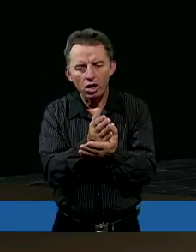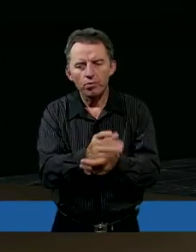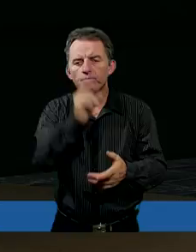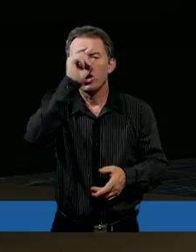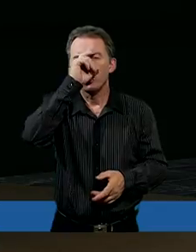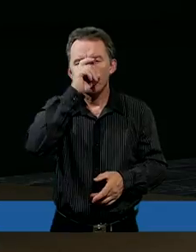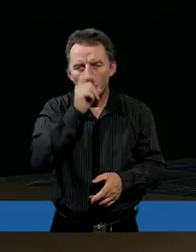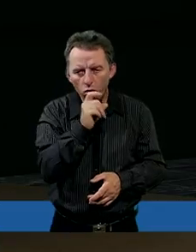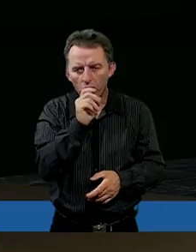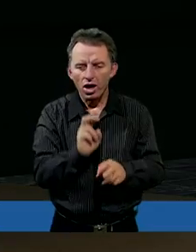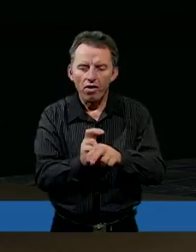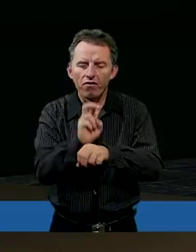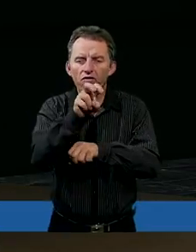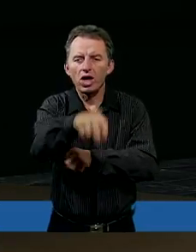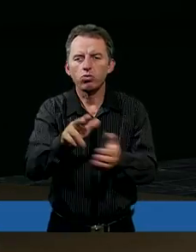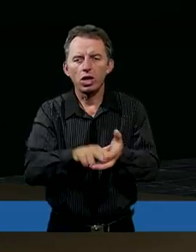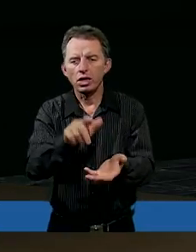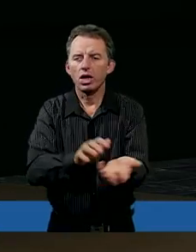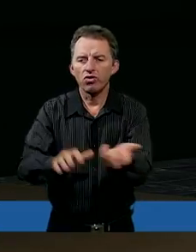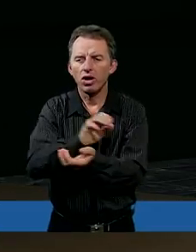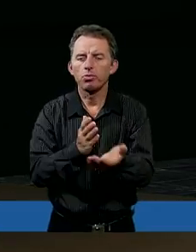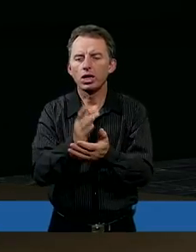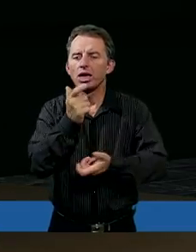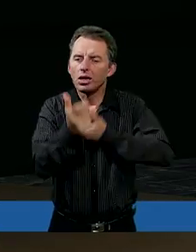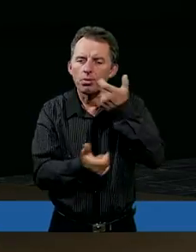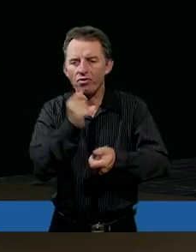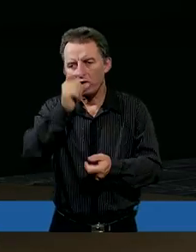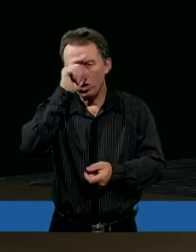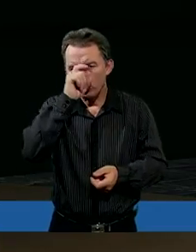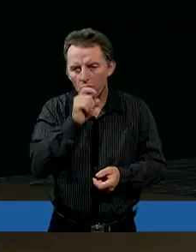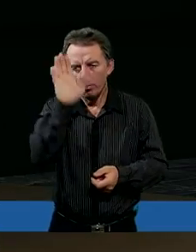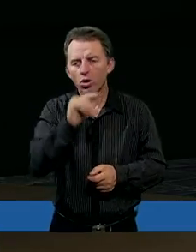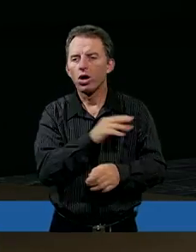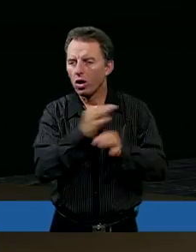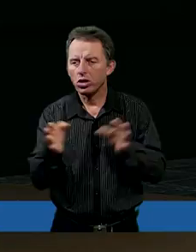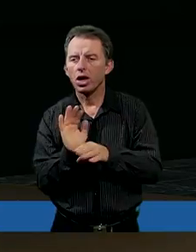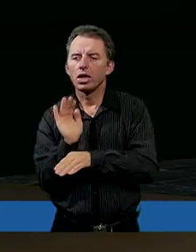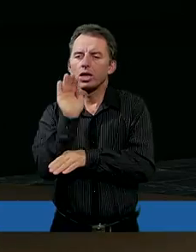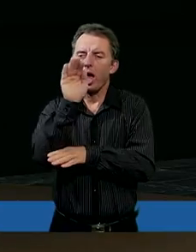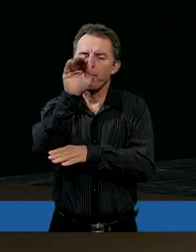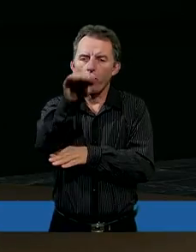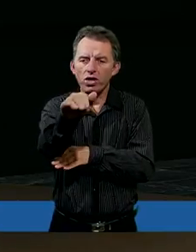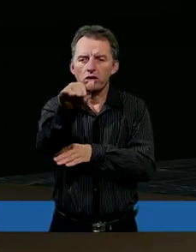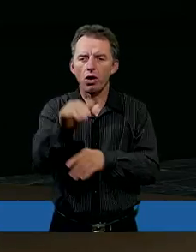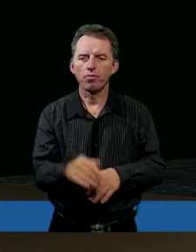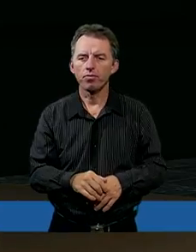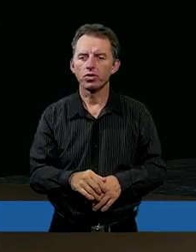zło weszło na ten świat przez sprawcę złego, Bóg od razu zapowiedział